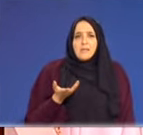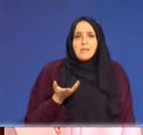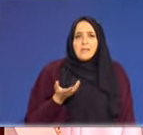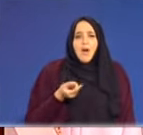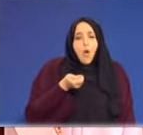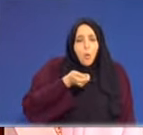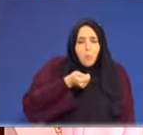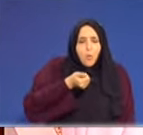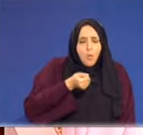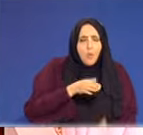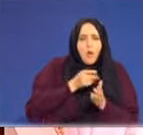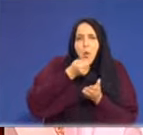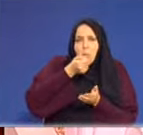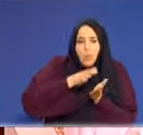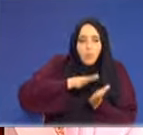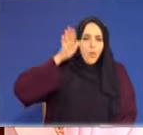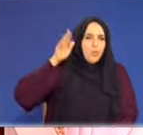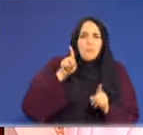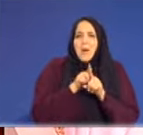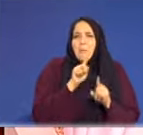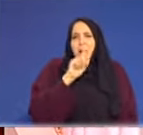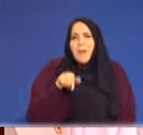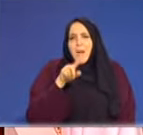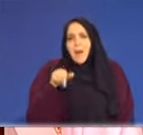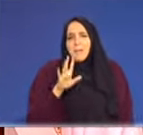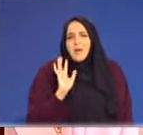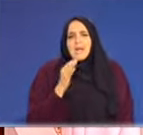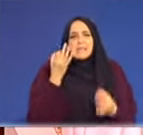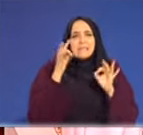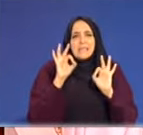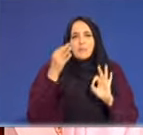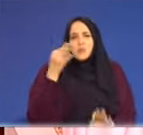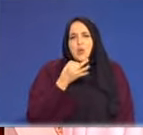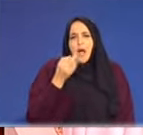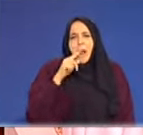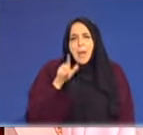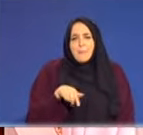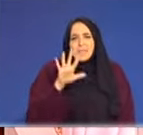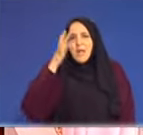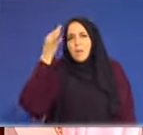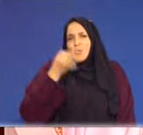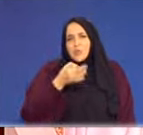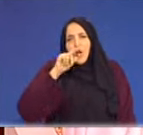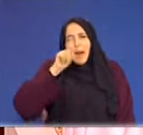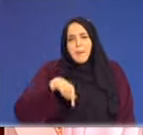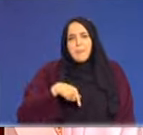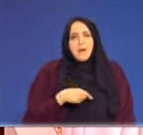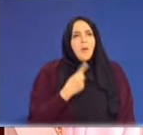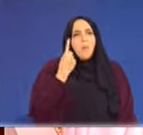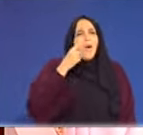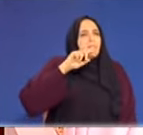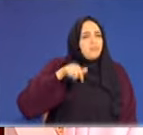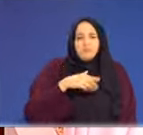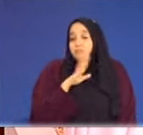قليله وكثيره حرام، 10% حرام، 5% حرام، أقل من